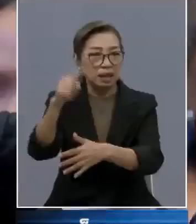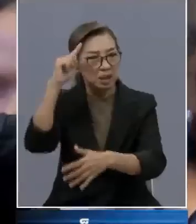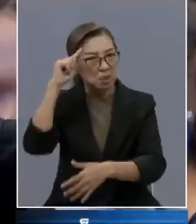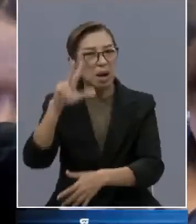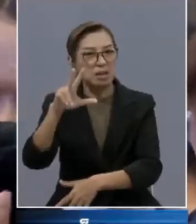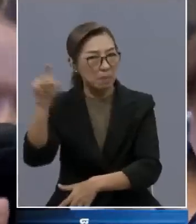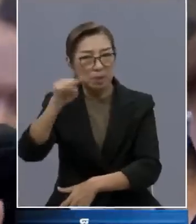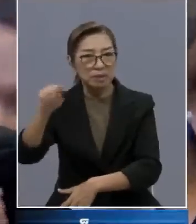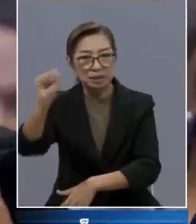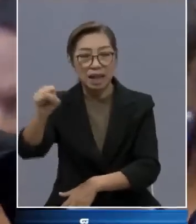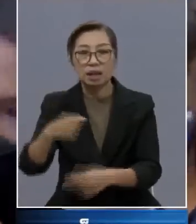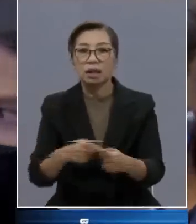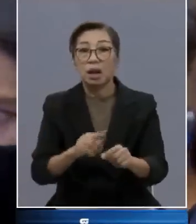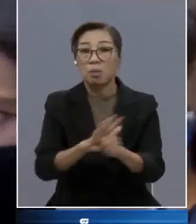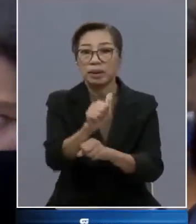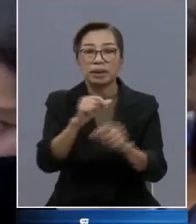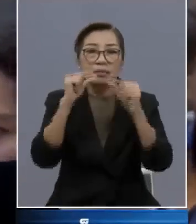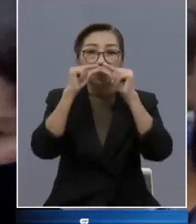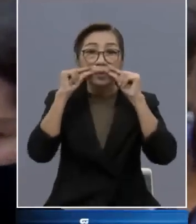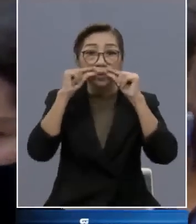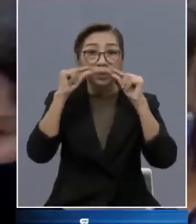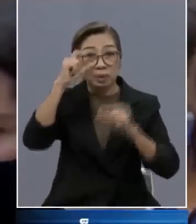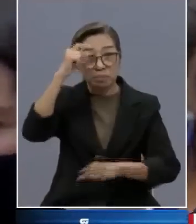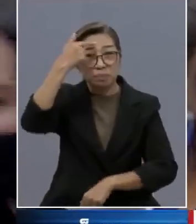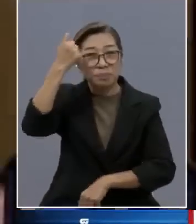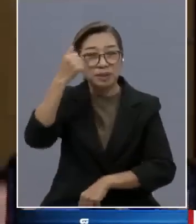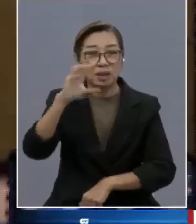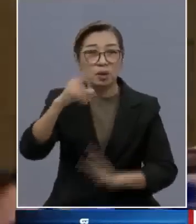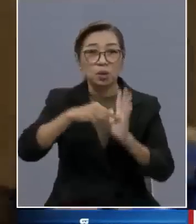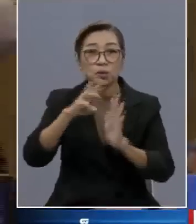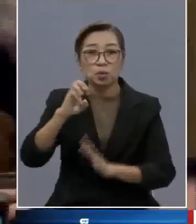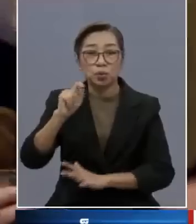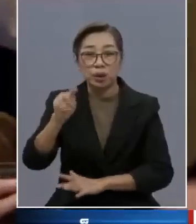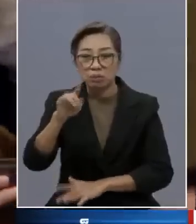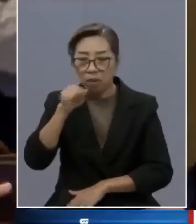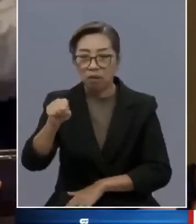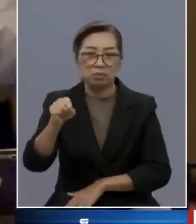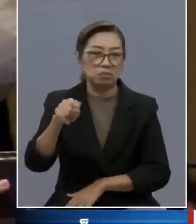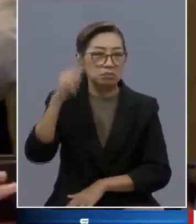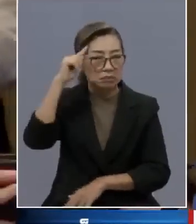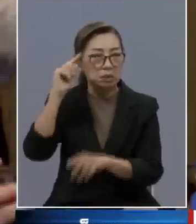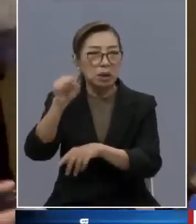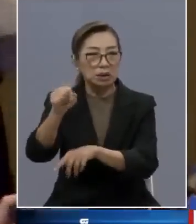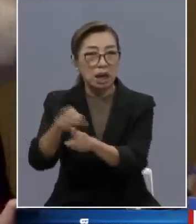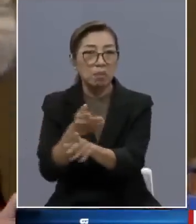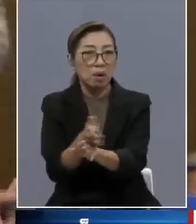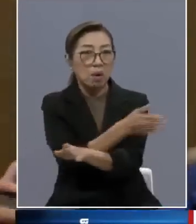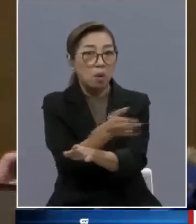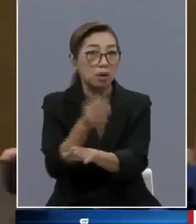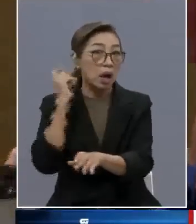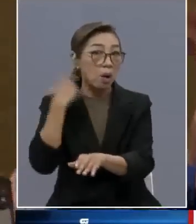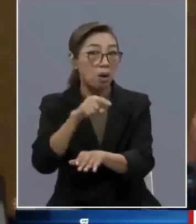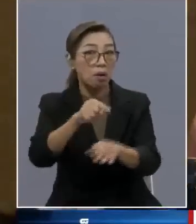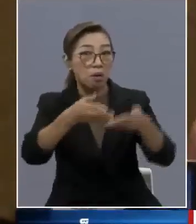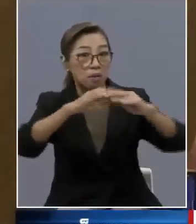ในเรื่องของแผน2สูตร2เหมือนกันโดยเฉพาะอย่างยิ่งการจัดตั้งรัฐบาลฮ่องกงนะครับมันก็ไปสอดคล้องกับกระแสข่าวในช่วงที่ผ่านมาว่ามีแกนน